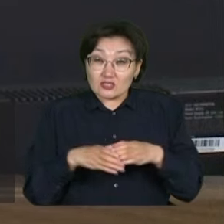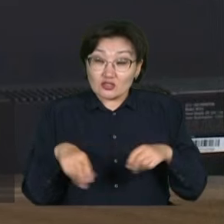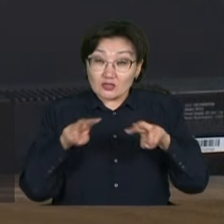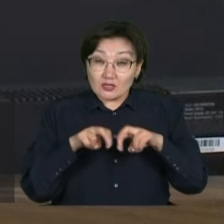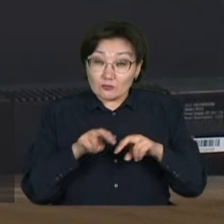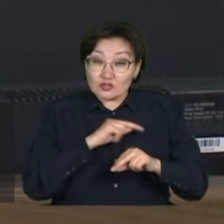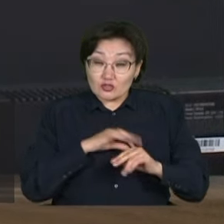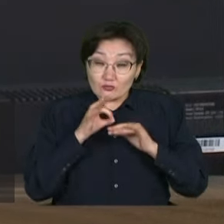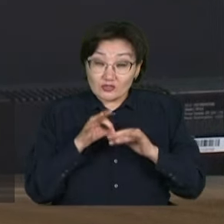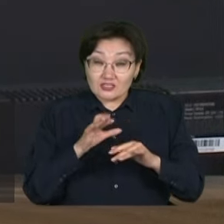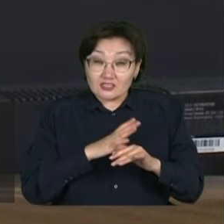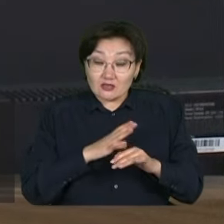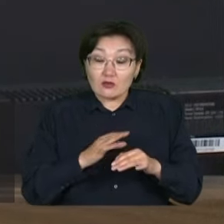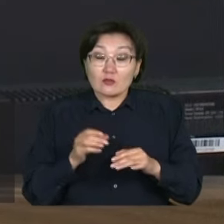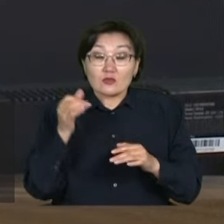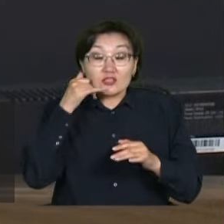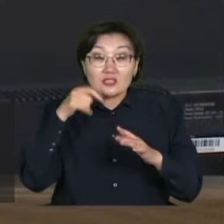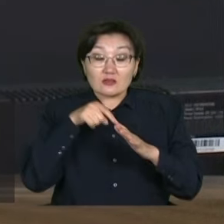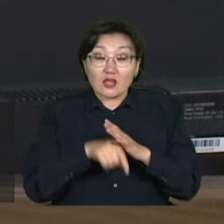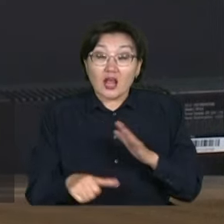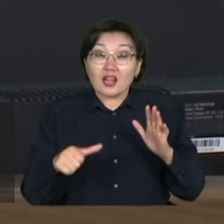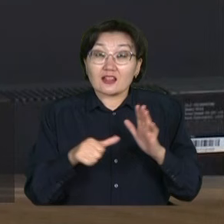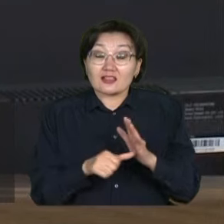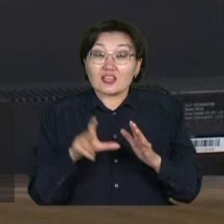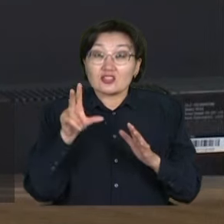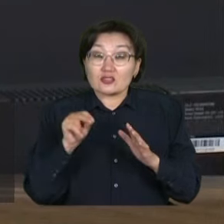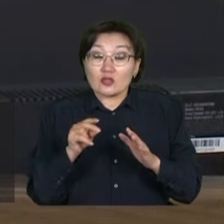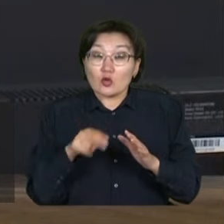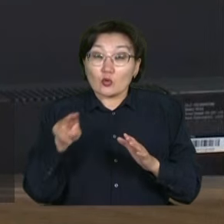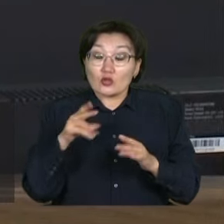зерделеу жұмыстарын жүргізді. Құрылғыда 6 таңбалы пароль коды